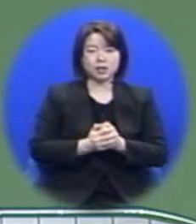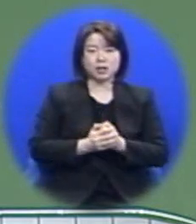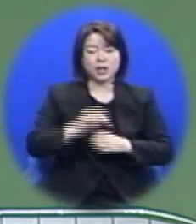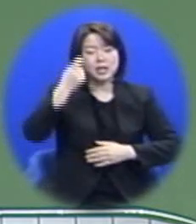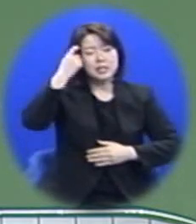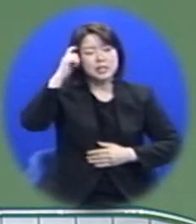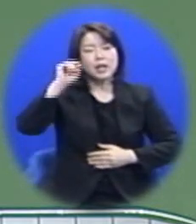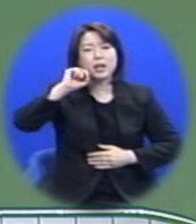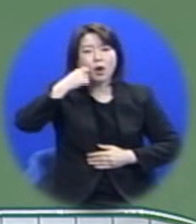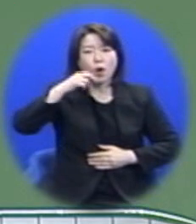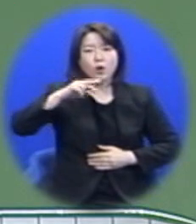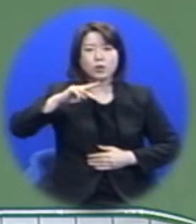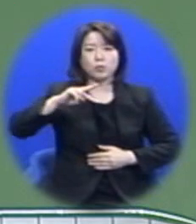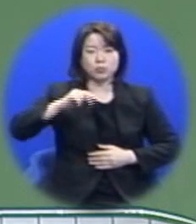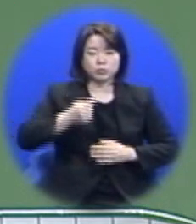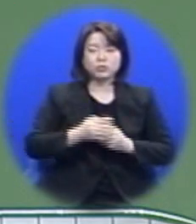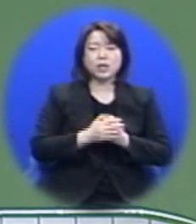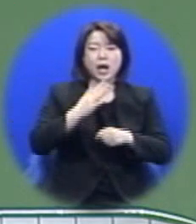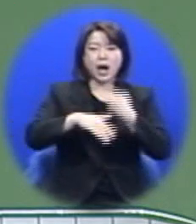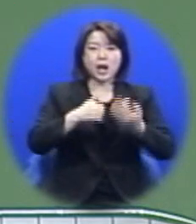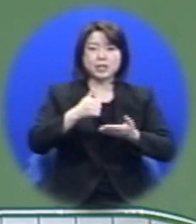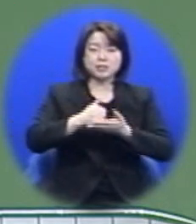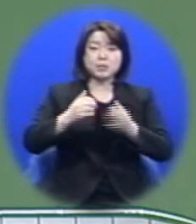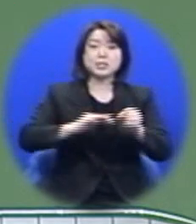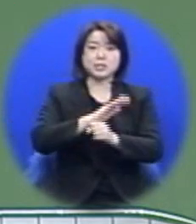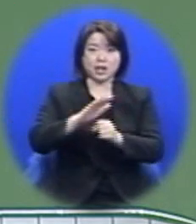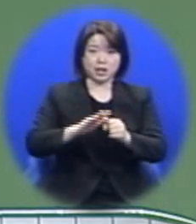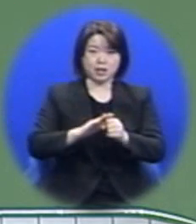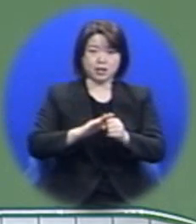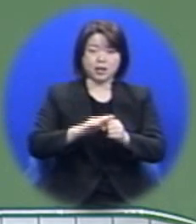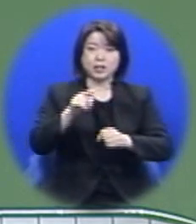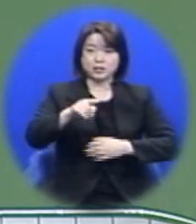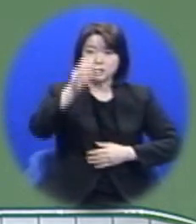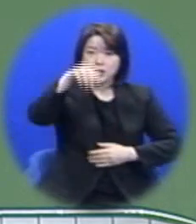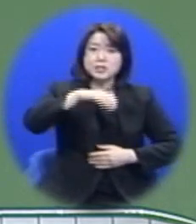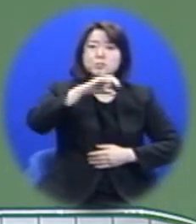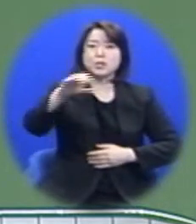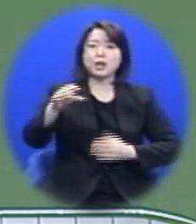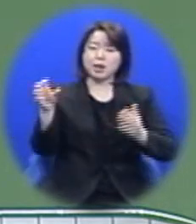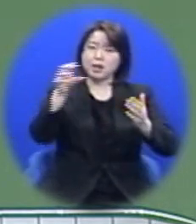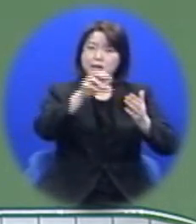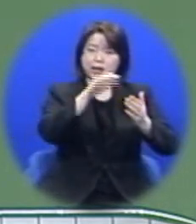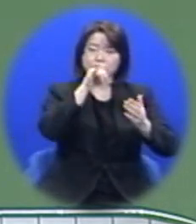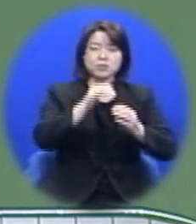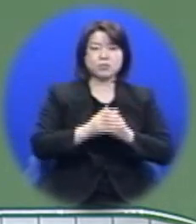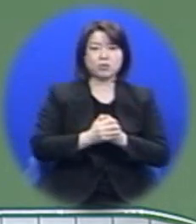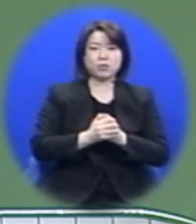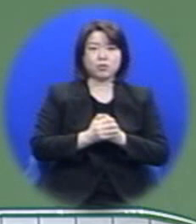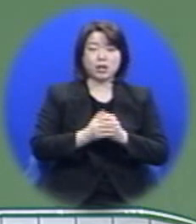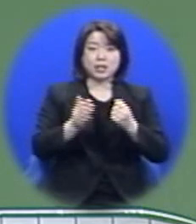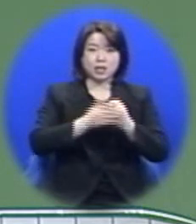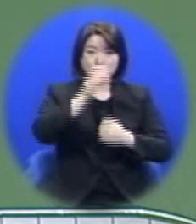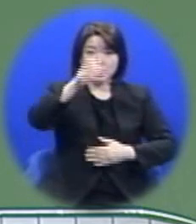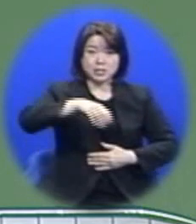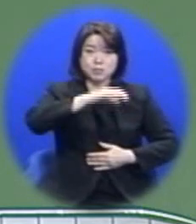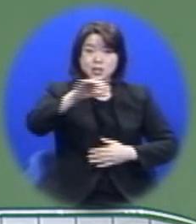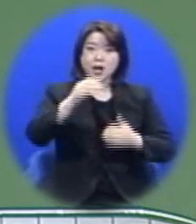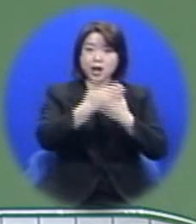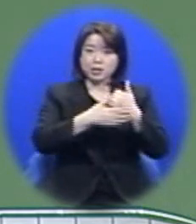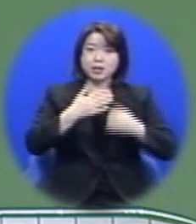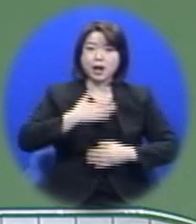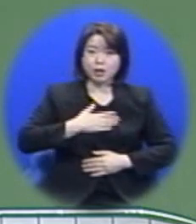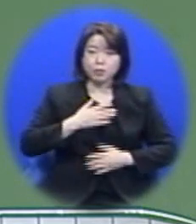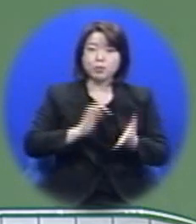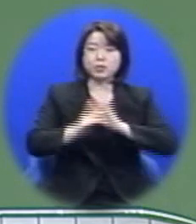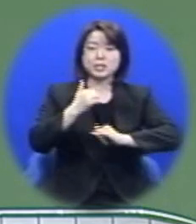없는 하나님의 사랑, 그 사랑이 십자가에 있습니다. 그러므로 십자가의 은혜를 알고 예수님을